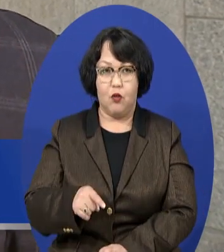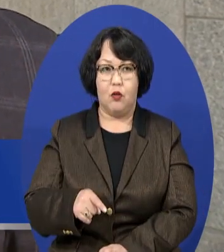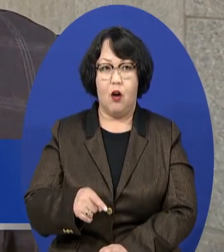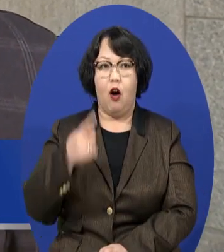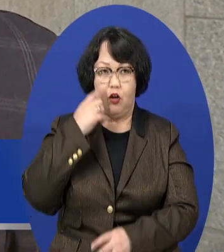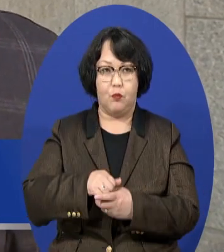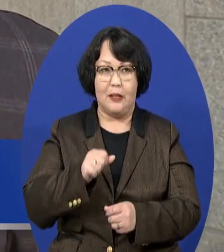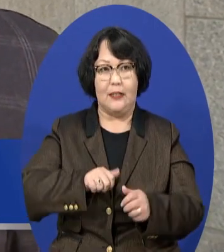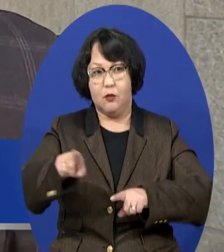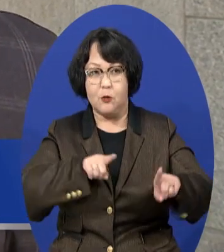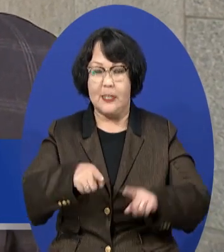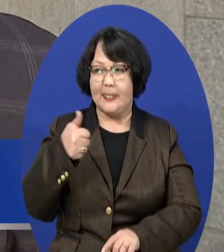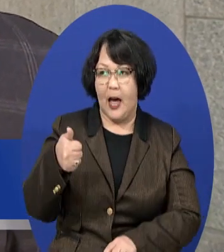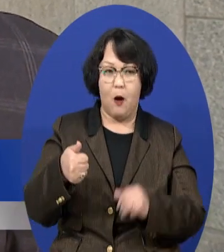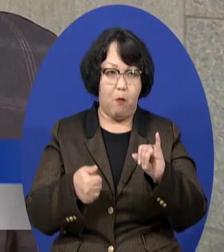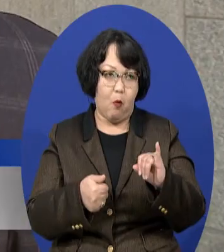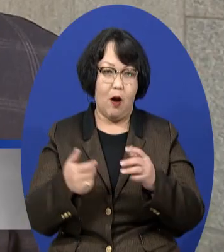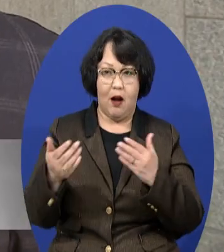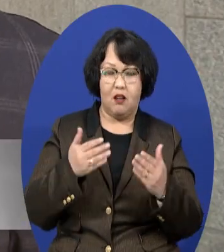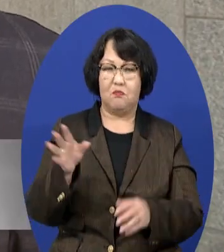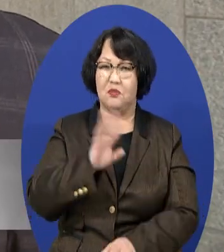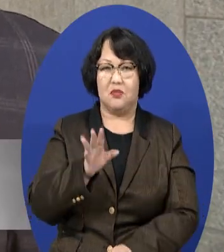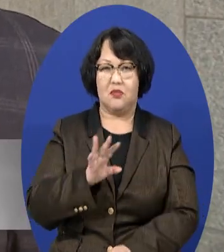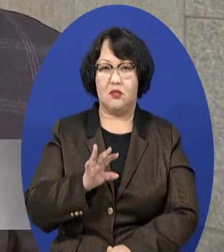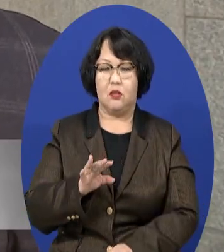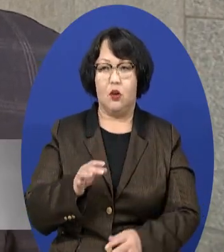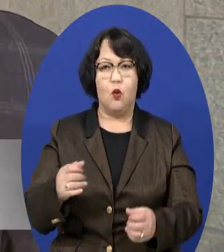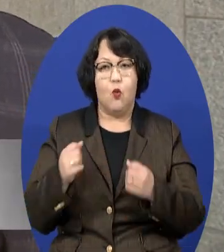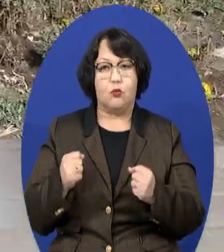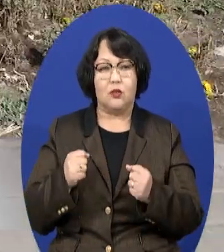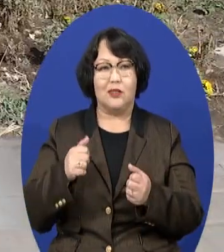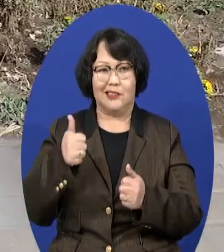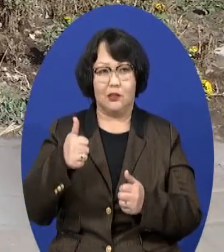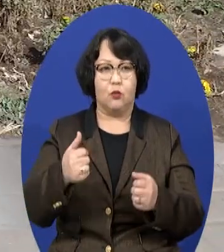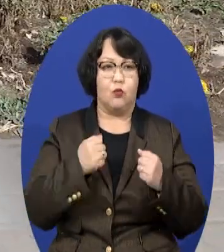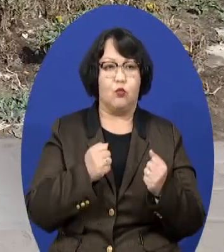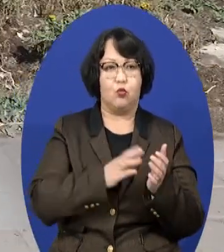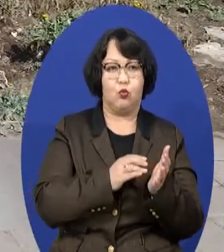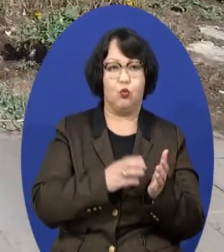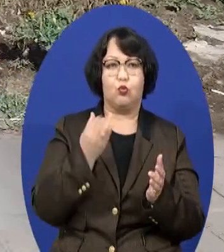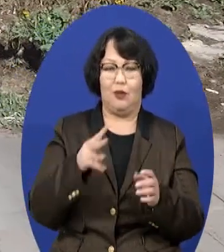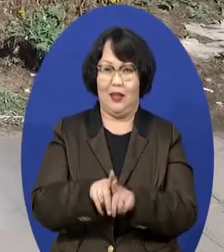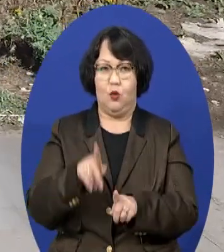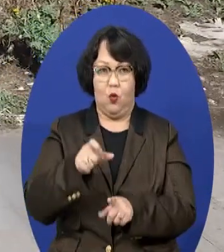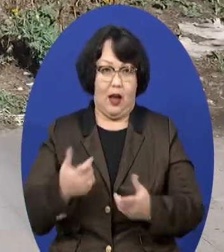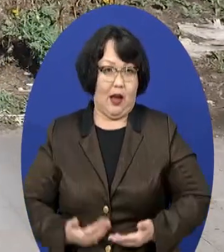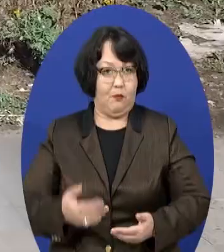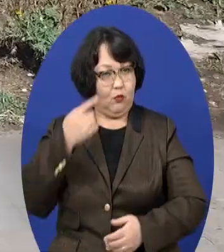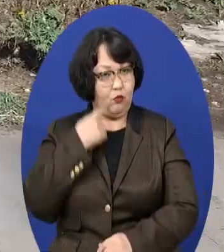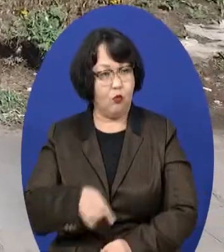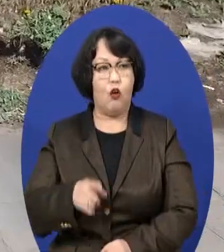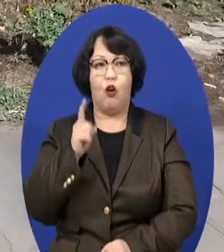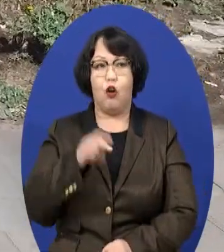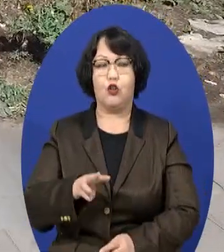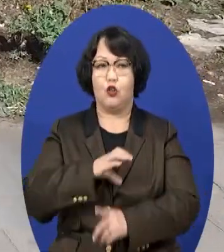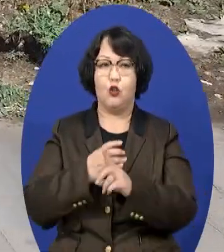энэ сайн, энэ муу биш, харин бусдад харьцуулбал хүчтэй болон сул байна л гэж ойлгож болох байхад. Хүн амьдрахад таатай буюу хотчилт соёлтой